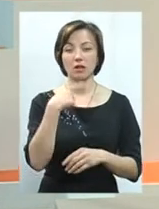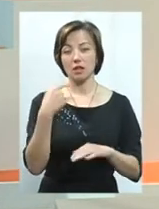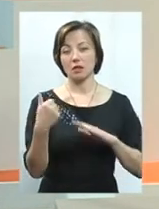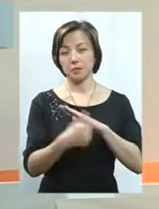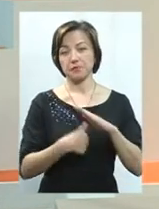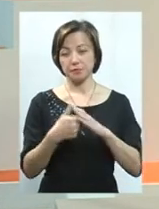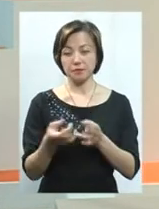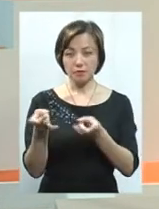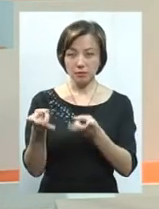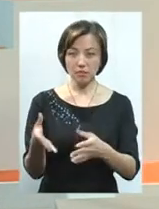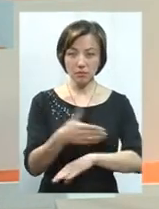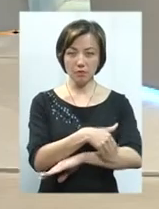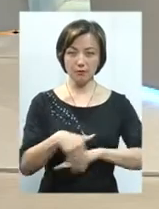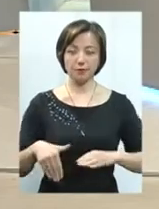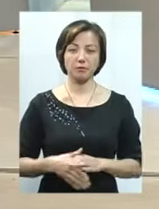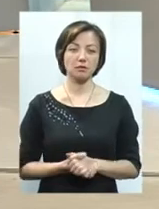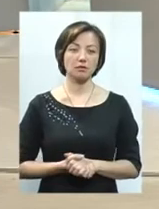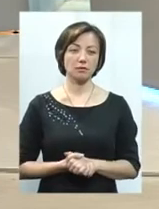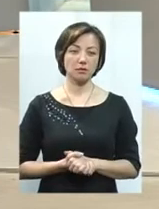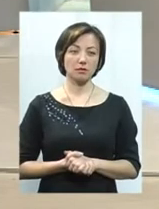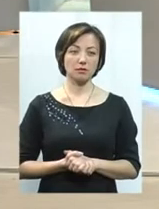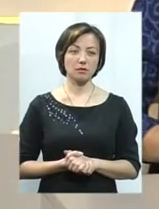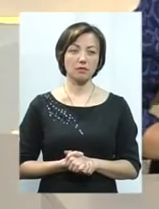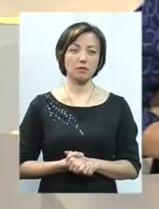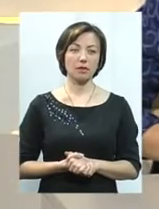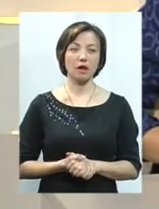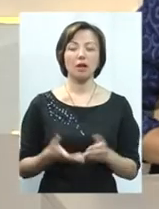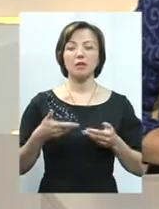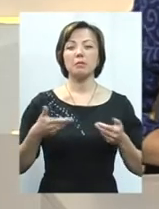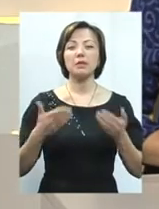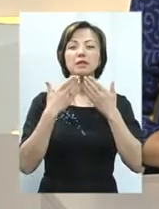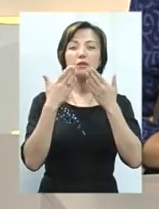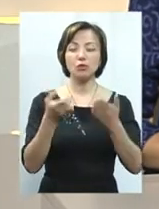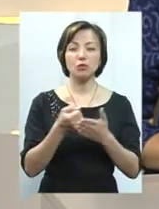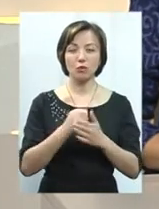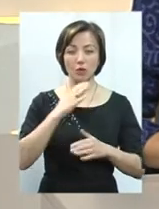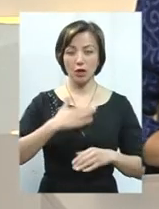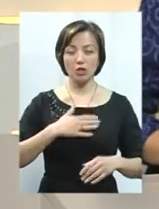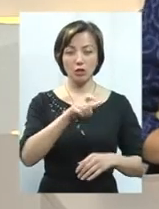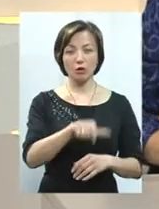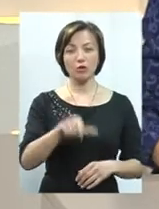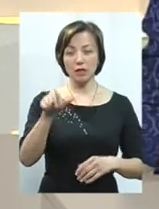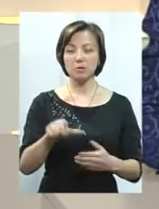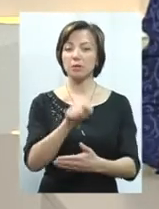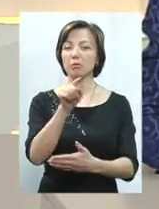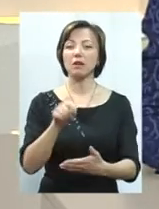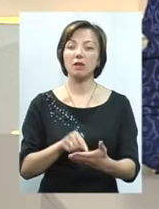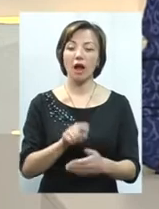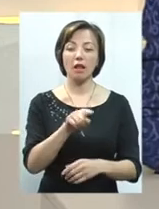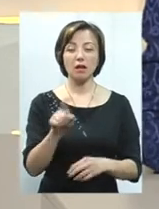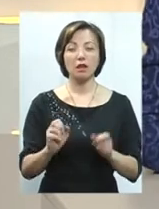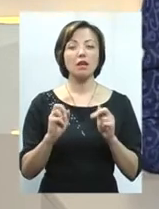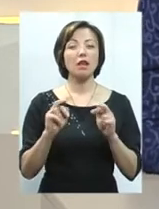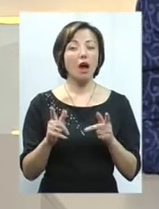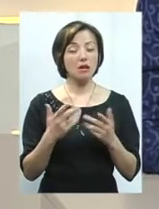тварина може залишитися на вулиці. Ми звернулися до наших мешканців і запитали їх, як